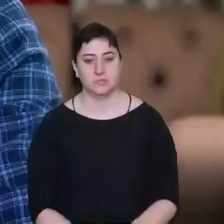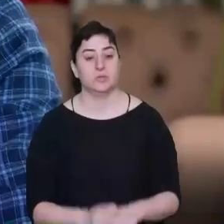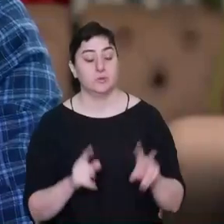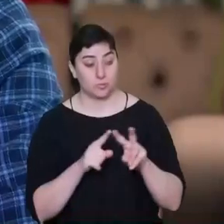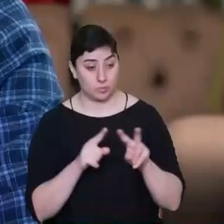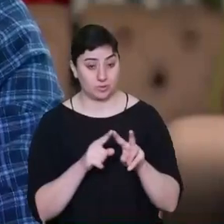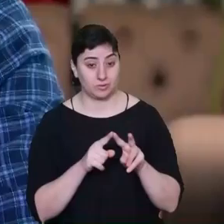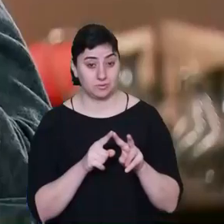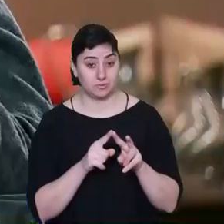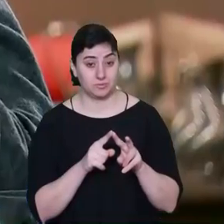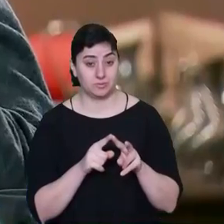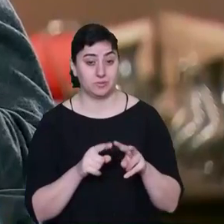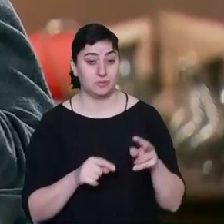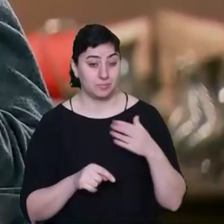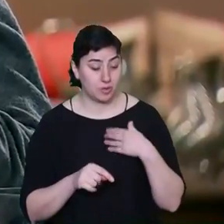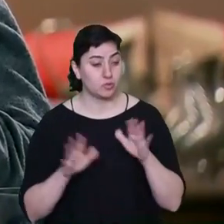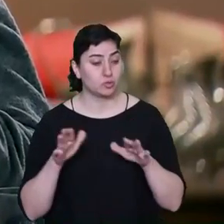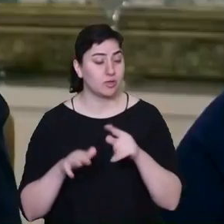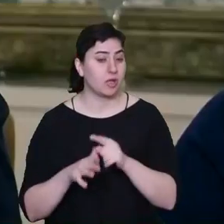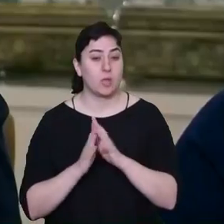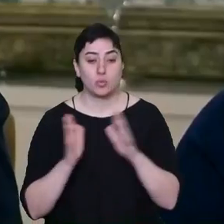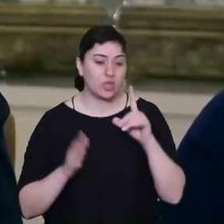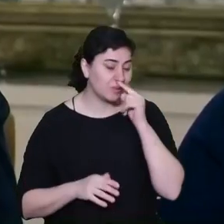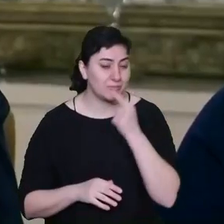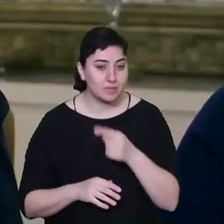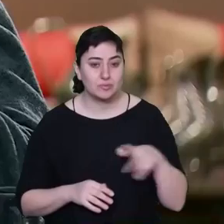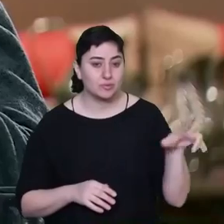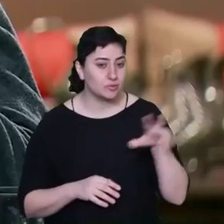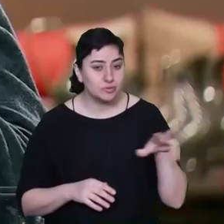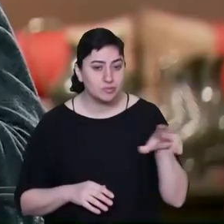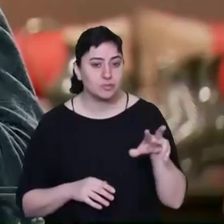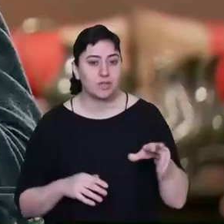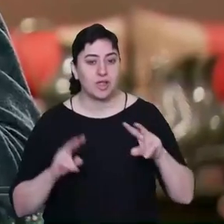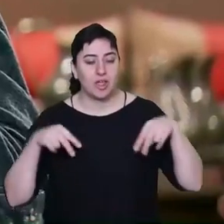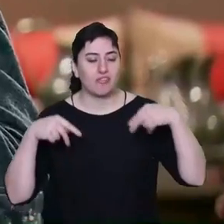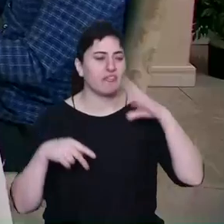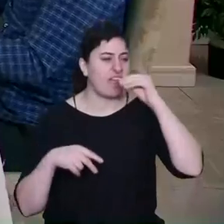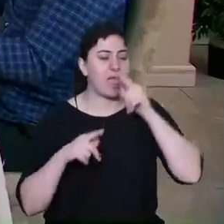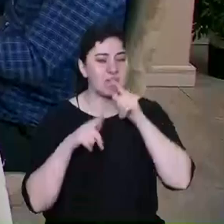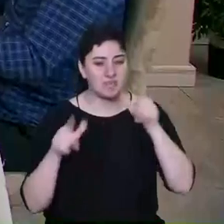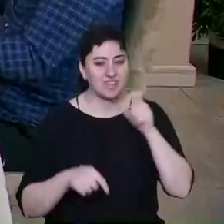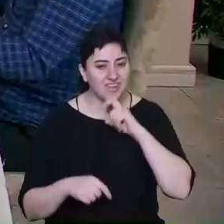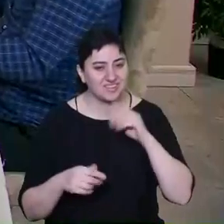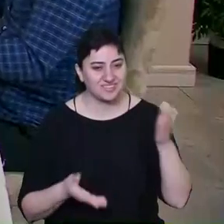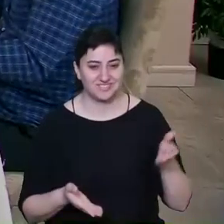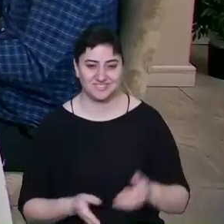Nurhan, ben kuşa en büyük kim deyince bunların üçü birden fırladı ayağa fener diye bağırdı.